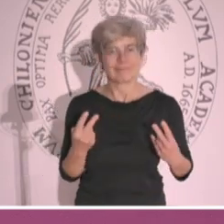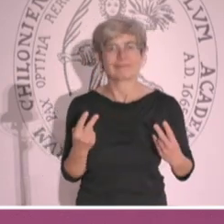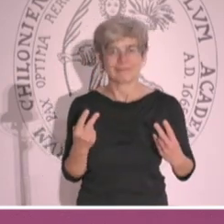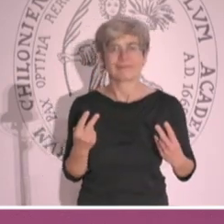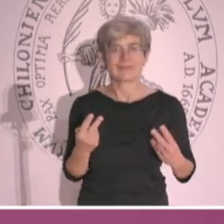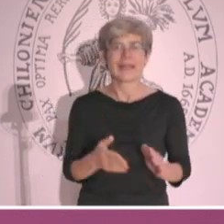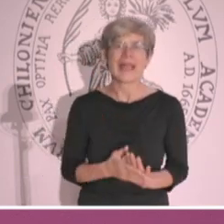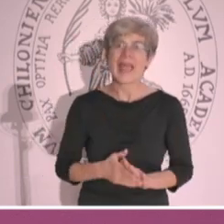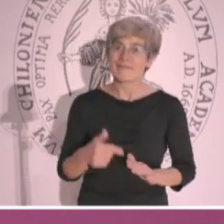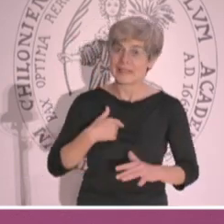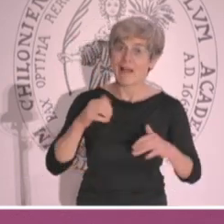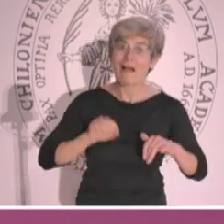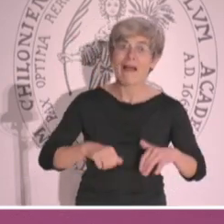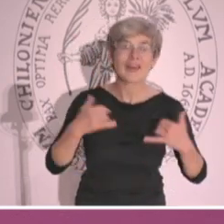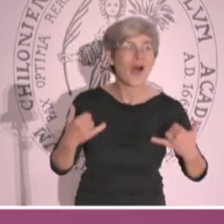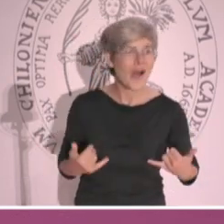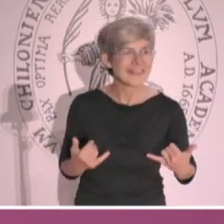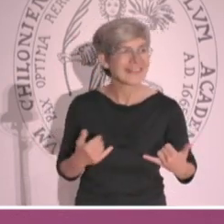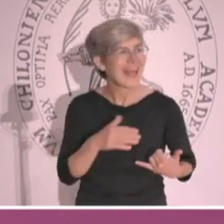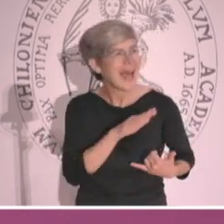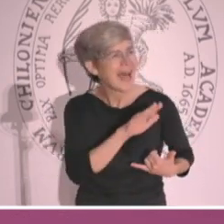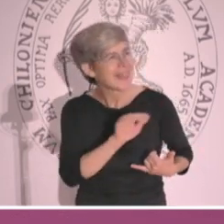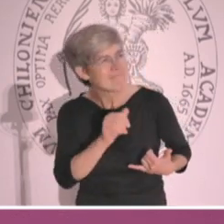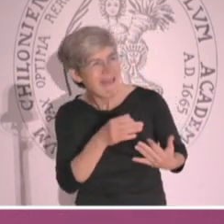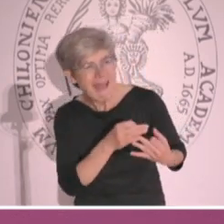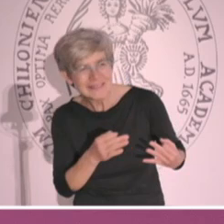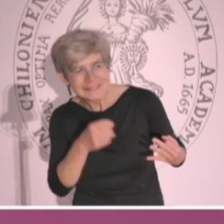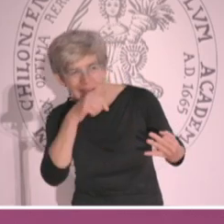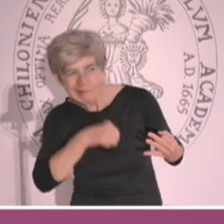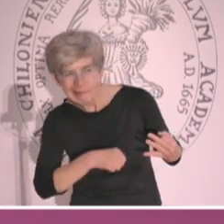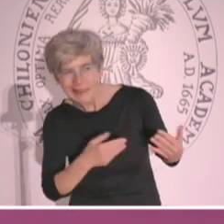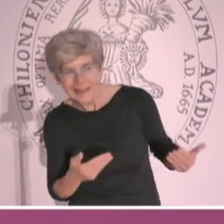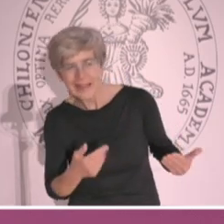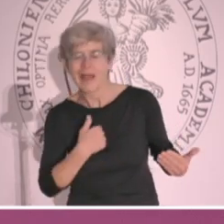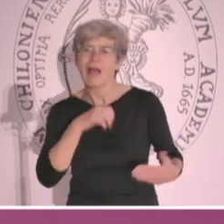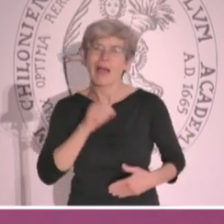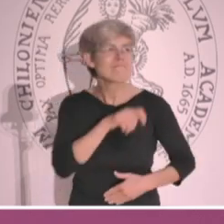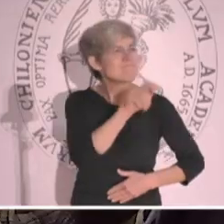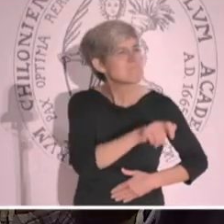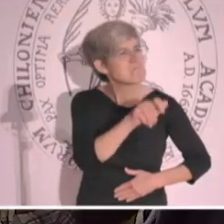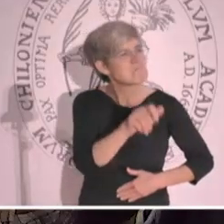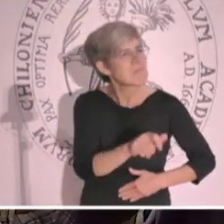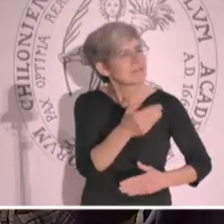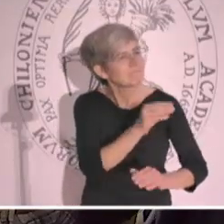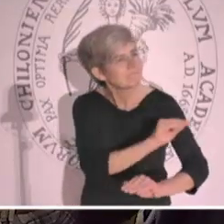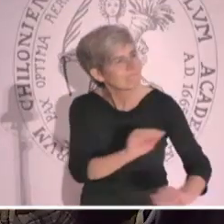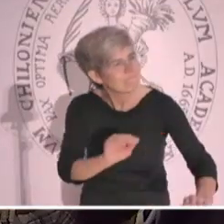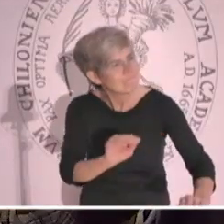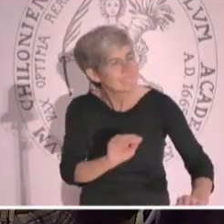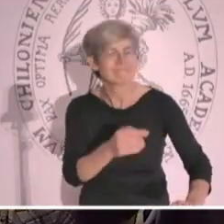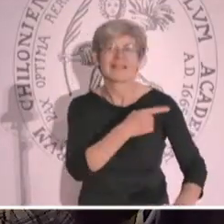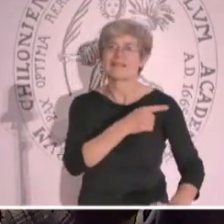Denn heute kann ich Ihnen an Ihrem ersten Tag an unserer Universität auch persönlich sagen, wie wichtig Sie uns